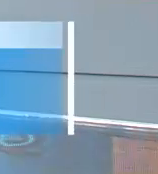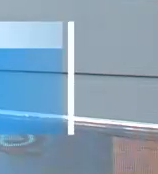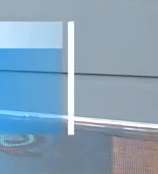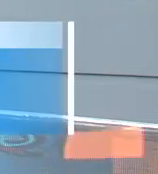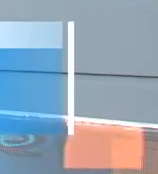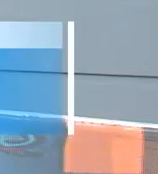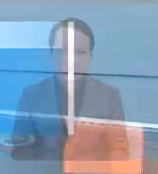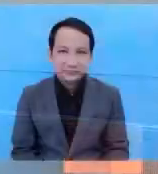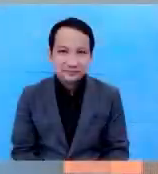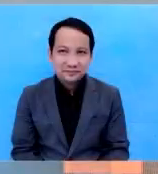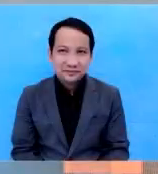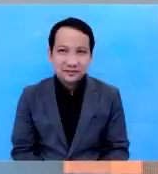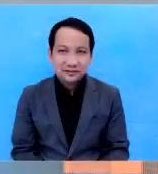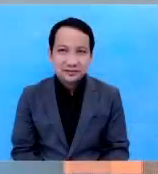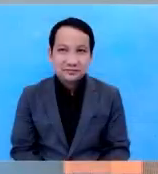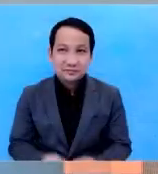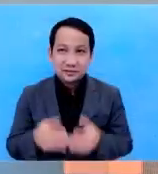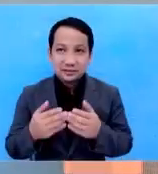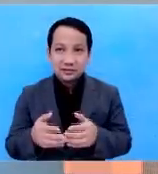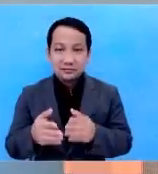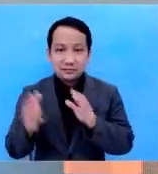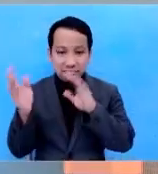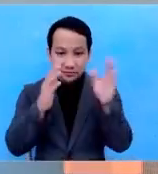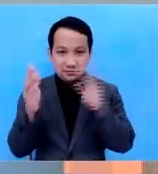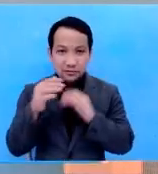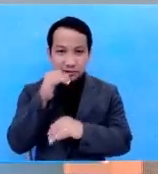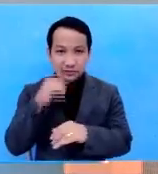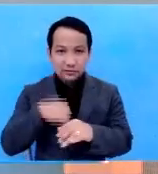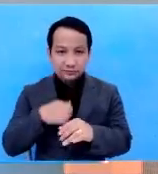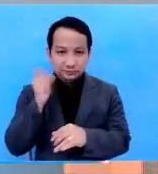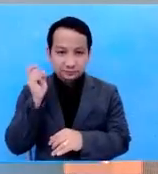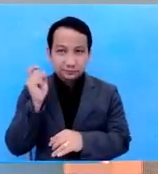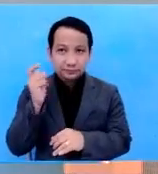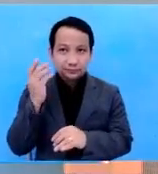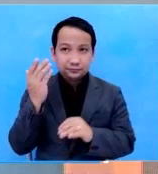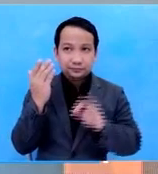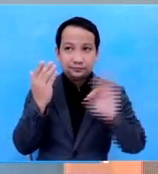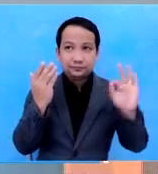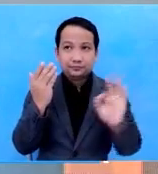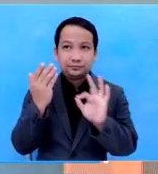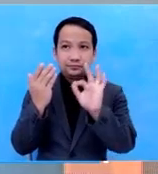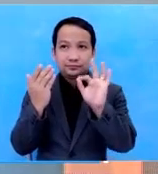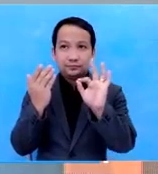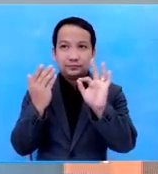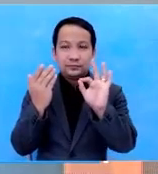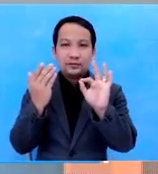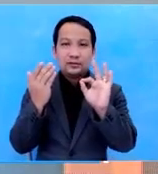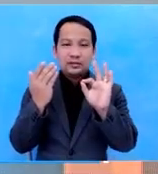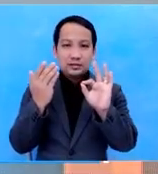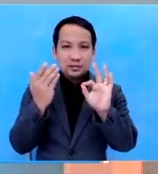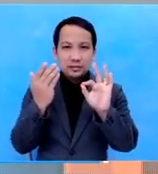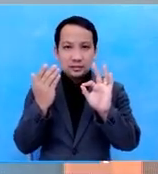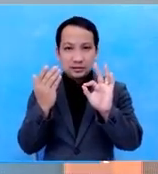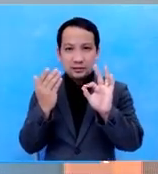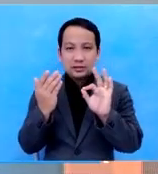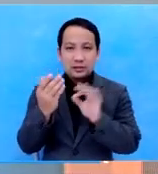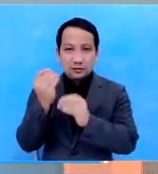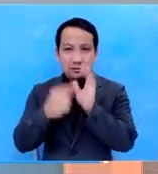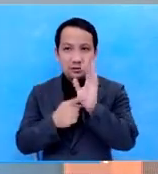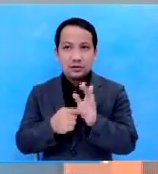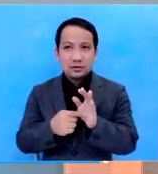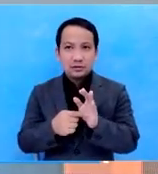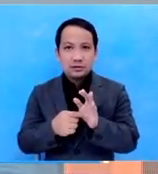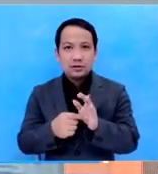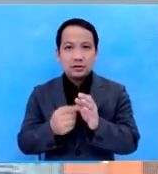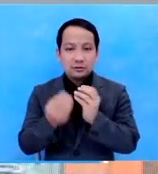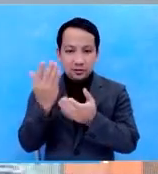Matapos maging ganap na bagyo kahapon, mas bumilis ang pagkilos ng bagyong Carbin sa silangan ng Northern Luzon. Ang magiging epekto nito sa